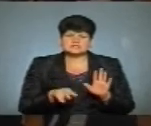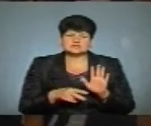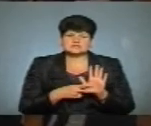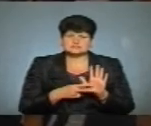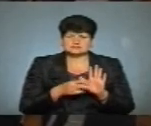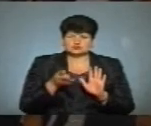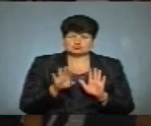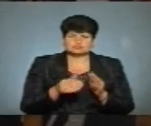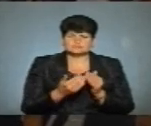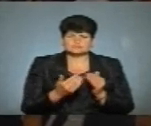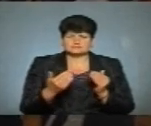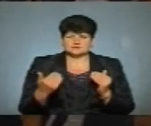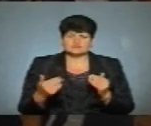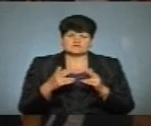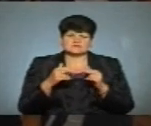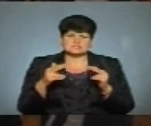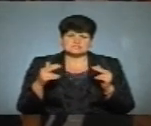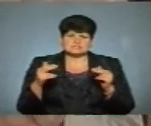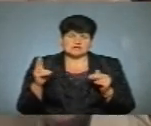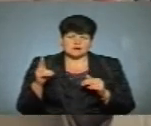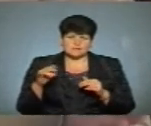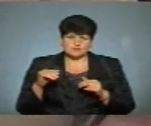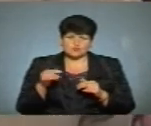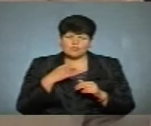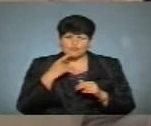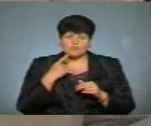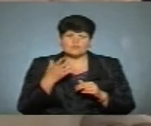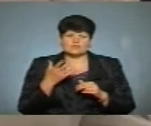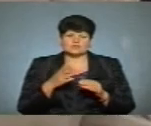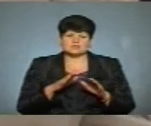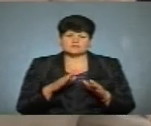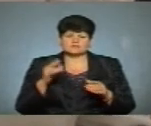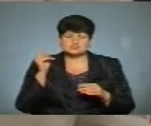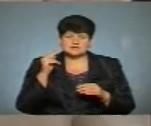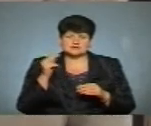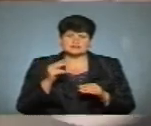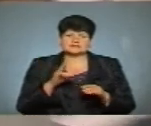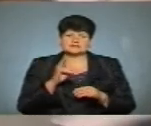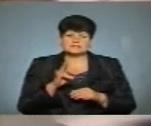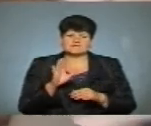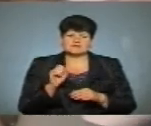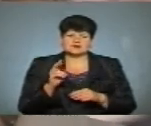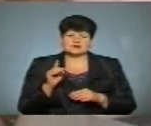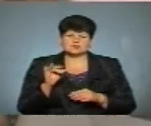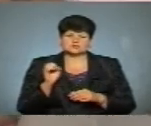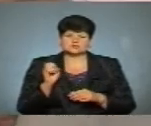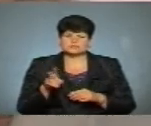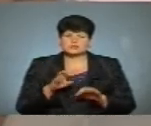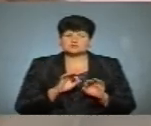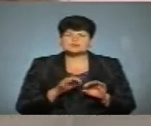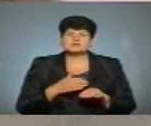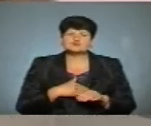виставки в Збаразькому замку, каже учена секретарка Національного заповідника замки Тернопілля Надія Макарчук. Вона розповідає, для